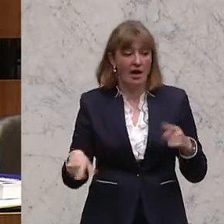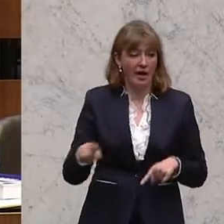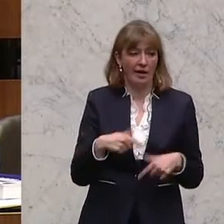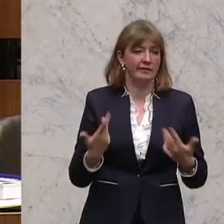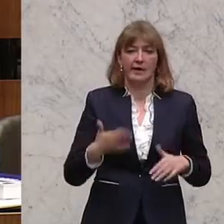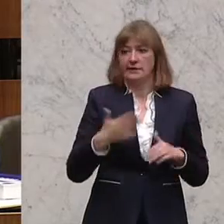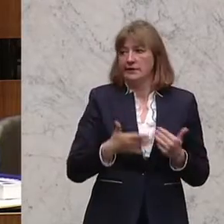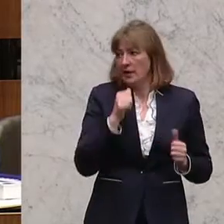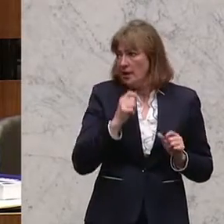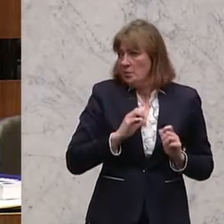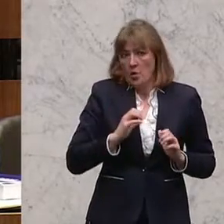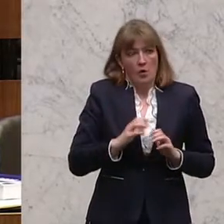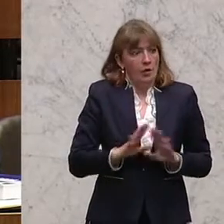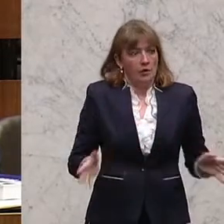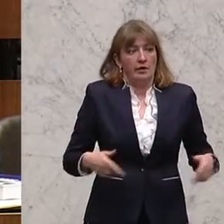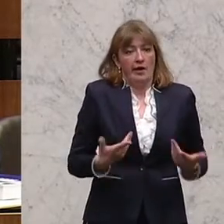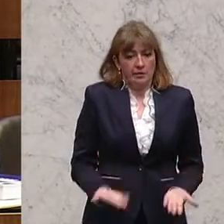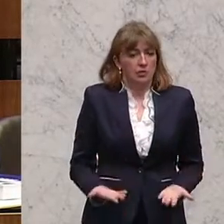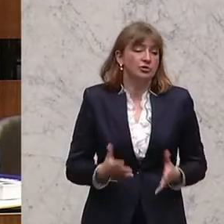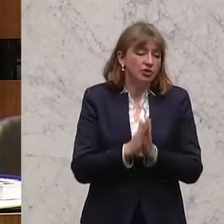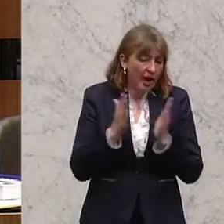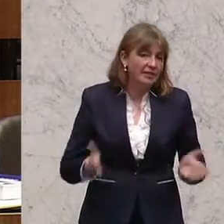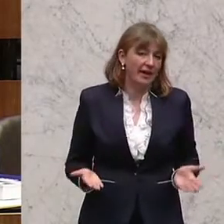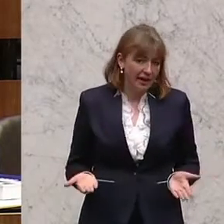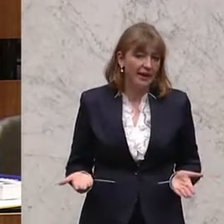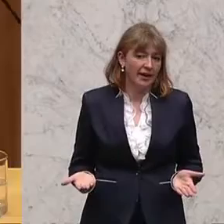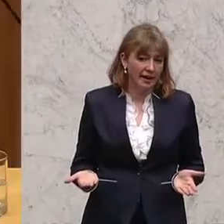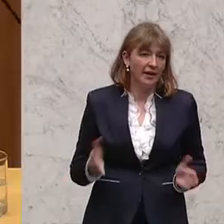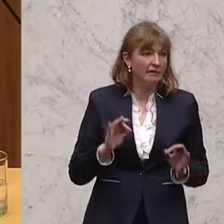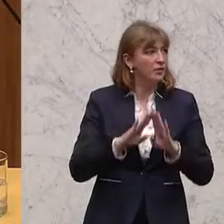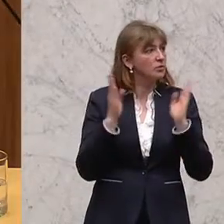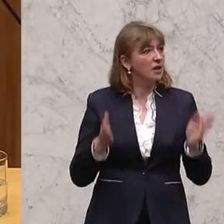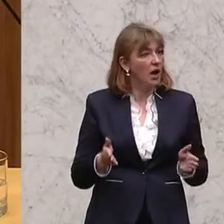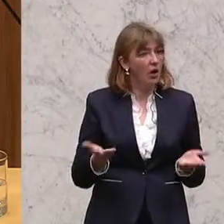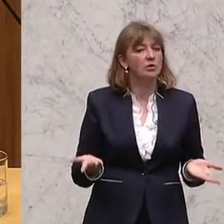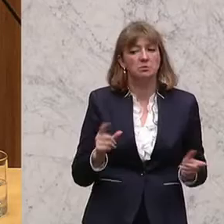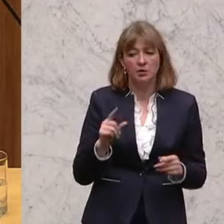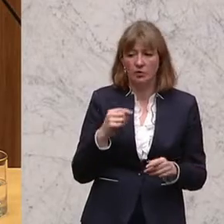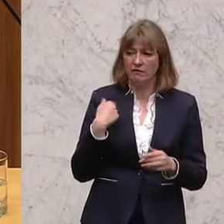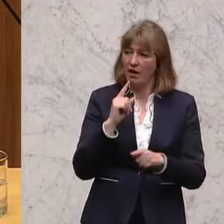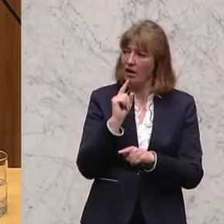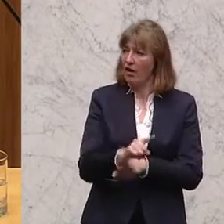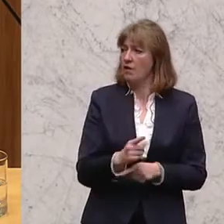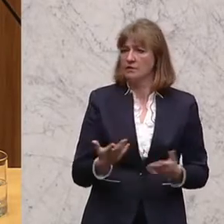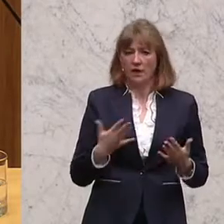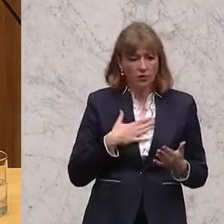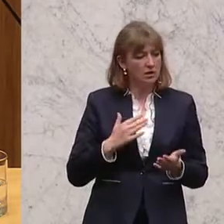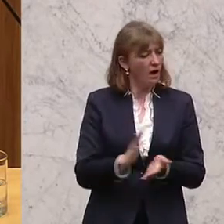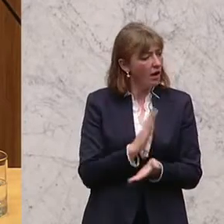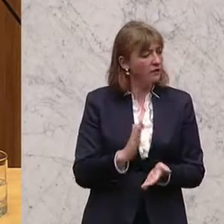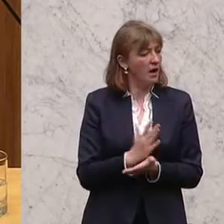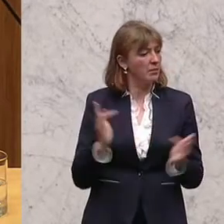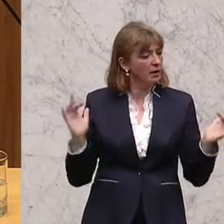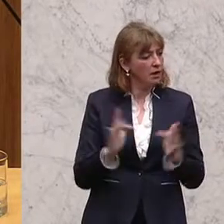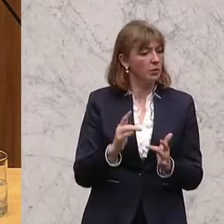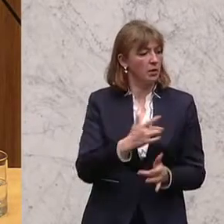letztendlich keine andere Möglichkeit als diese Lösung. Und das ist so schade. Es ist so schade für ein Haus, das den Auftrag hat. Es ist unsere Aufgabe gegenüber